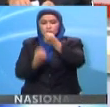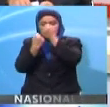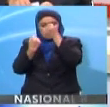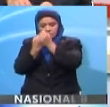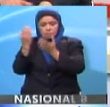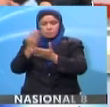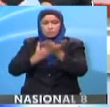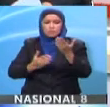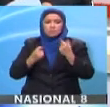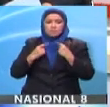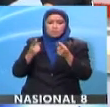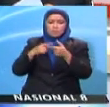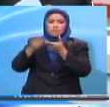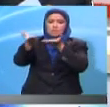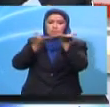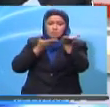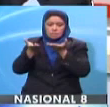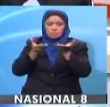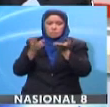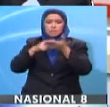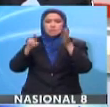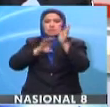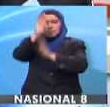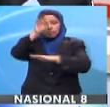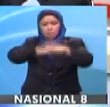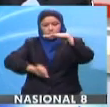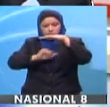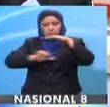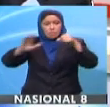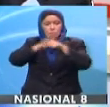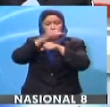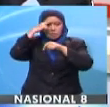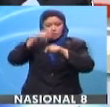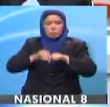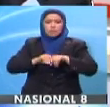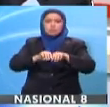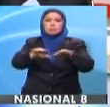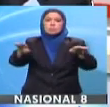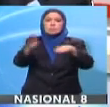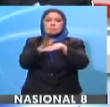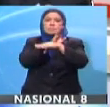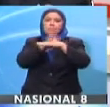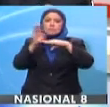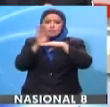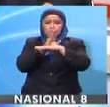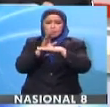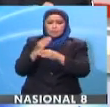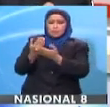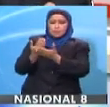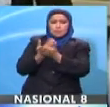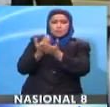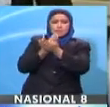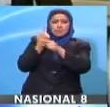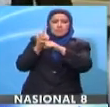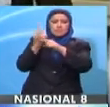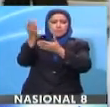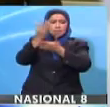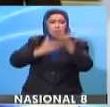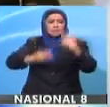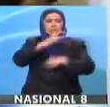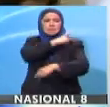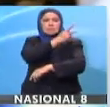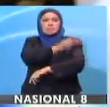kemudahan dan perkhidmatan pembangunan asas yang mencukupi bagi mengembangkan perniagaan terbaru pihak berkuasa pelaksanaan koridor